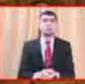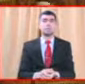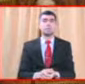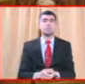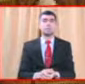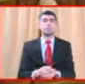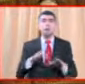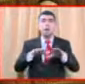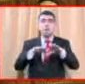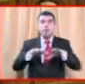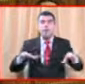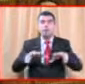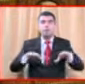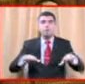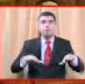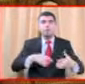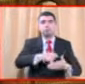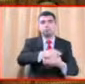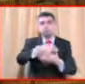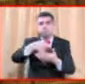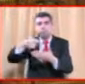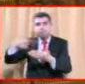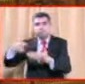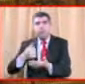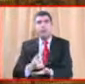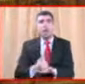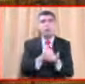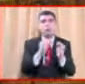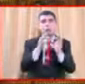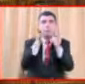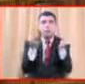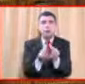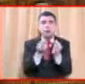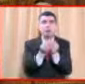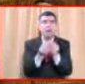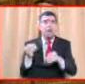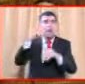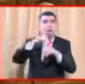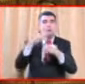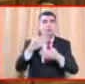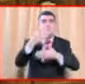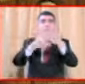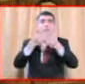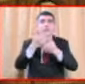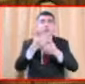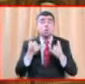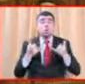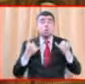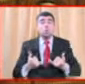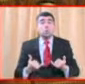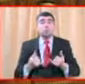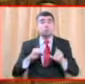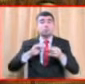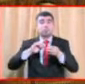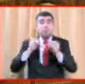عبارة عن بقعة أرضية لدعم هذه الأسر وتمكينها من إعادة بناء مساكنها. الإشكال المطروح السيد الوزير اليوم هو مرور